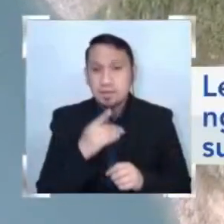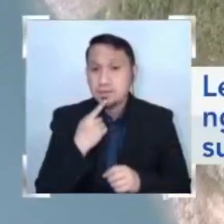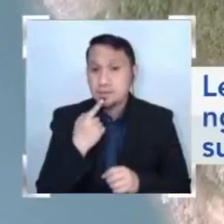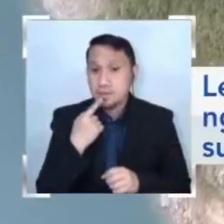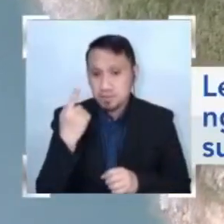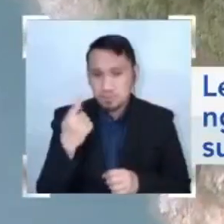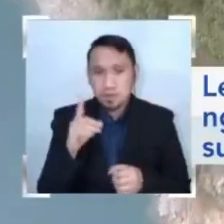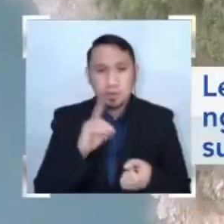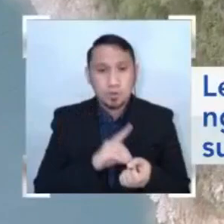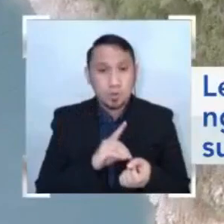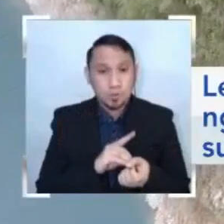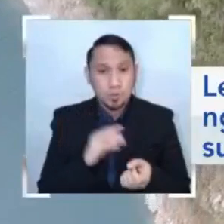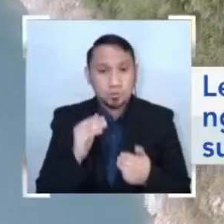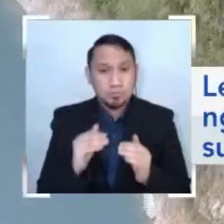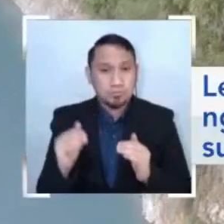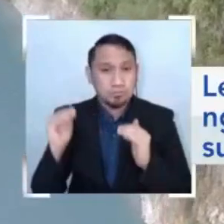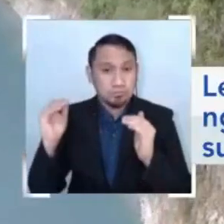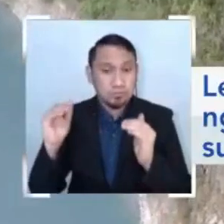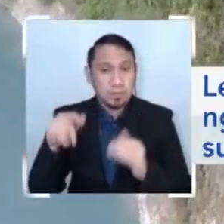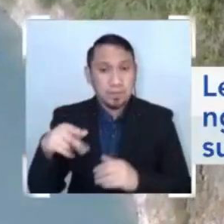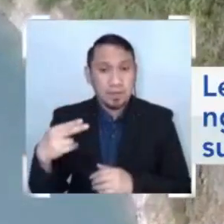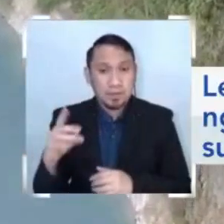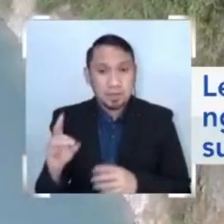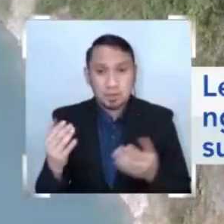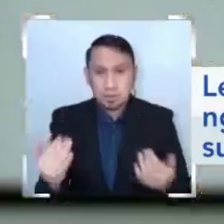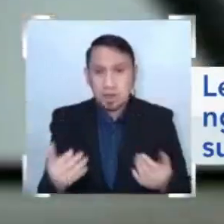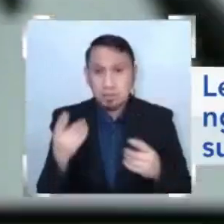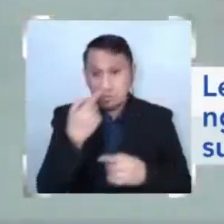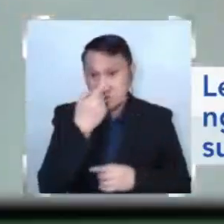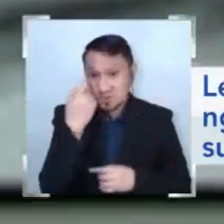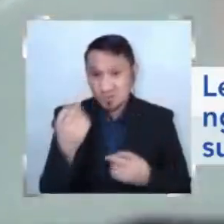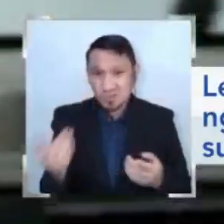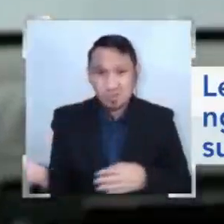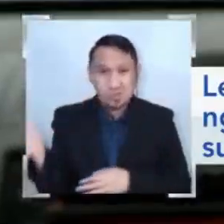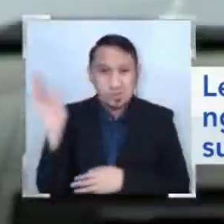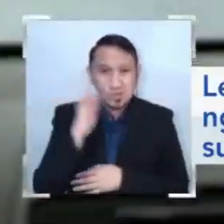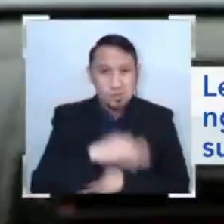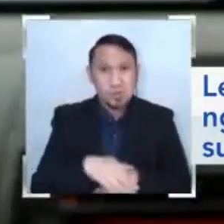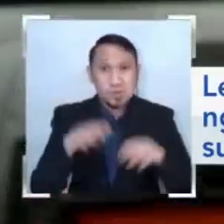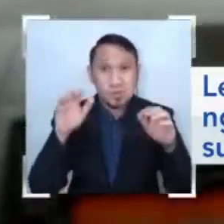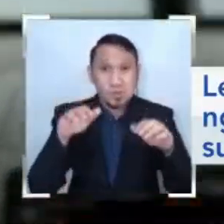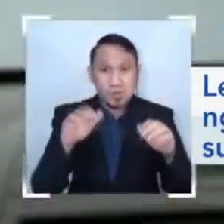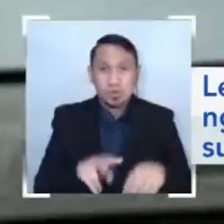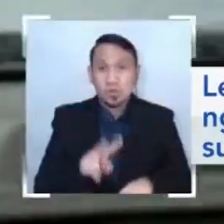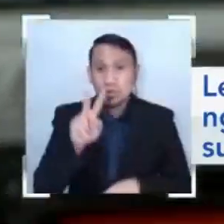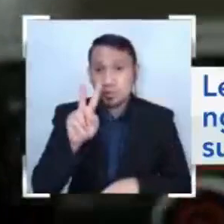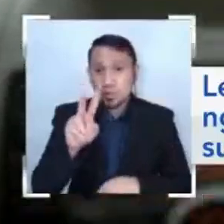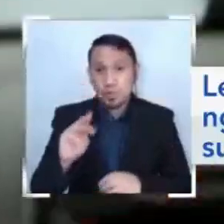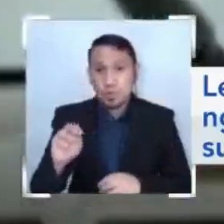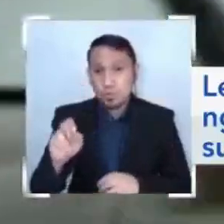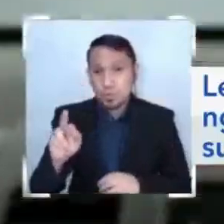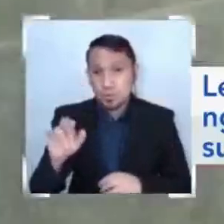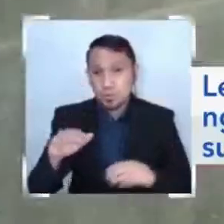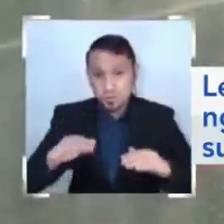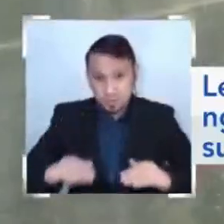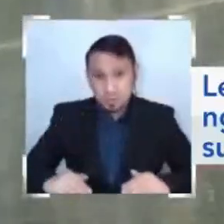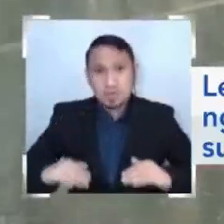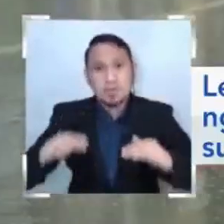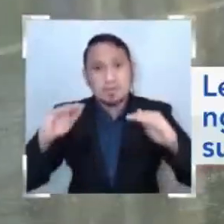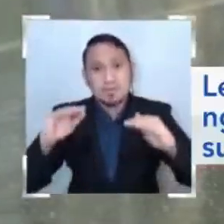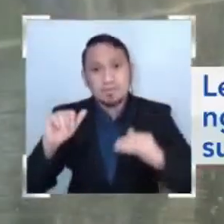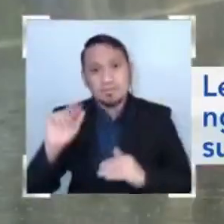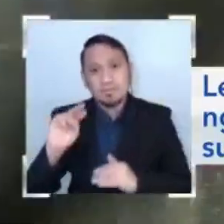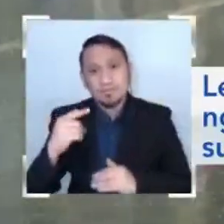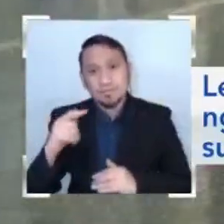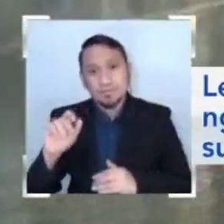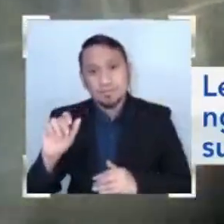Junior. Kasunod po yan ang maghapong pag-ulan kahapon. Halos 2 metro ang itinaas ng level ng tubig sa Angat Dam. Base sa